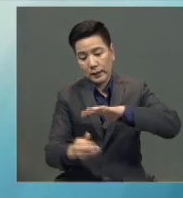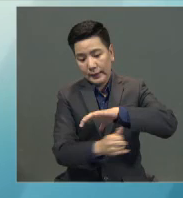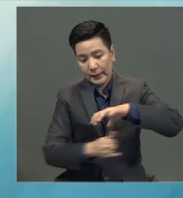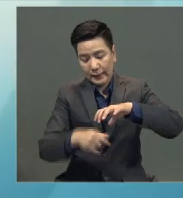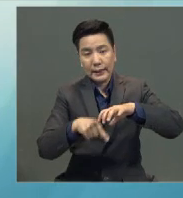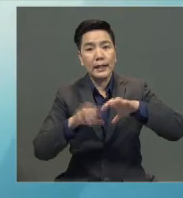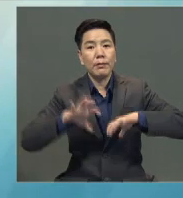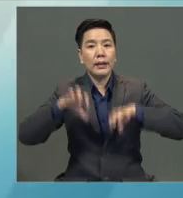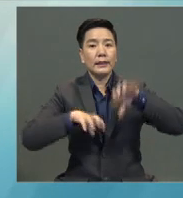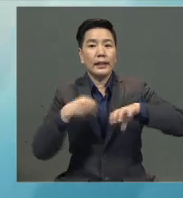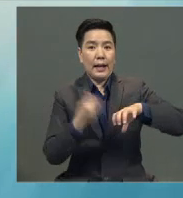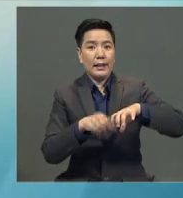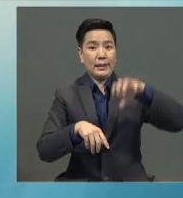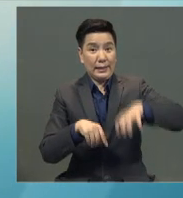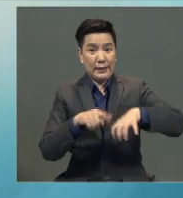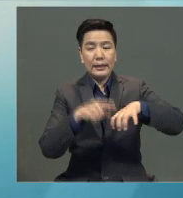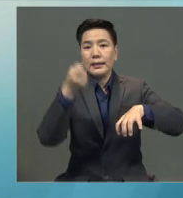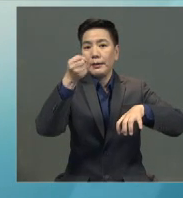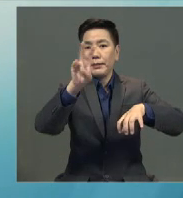รายนี้อยู่ในสถานที่ต่างกันที่รัฐจัดให้นะครับ17